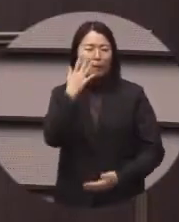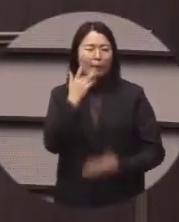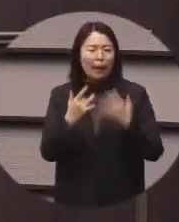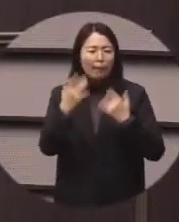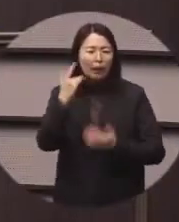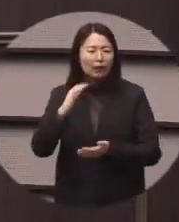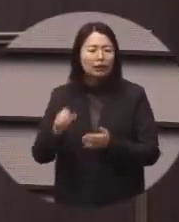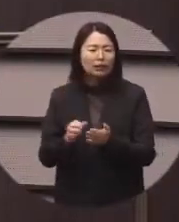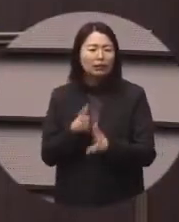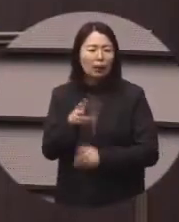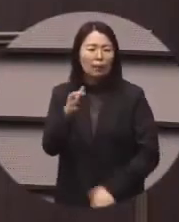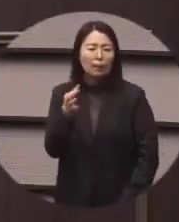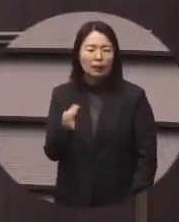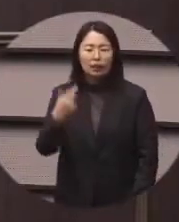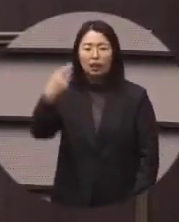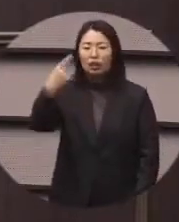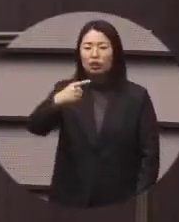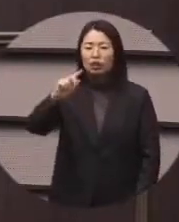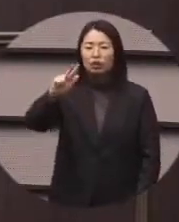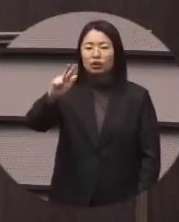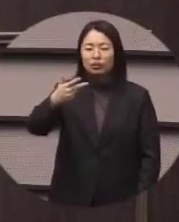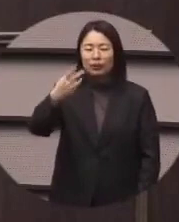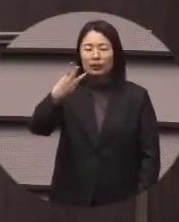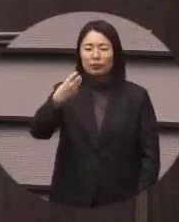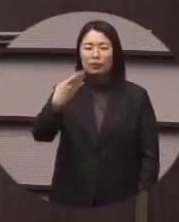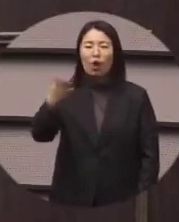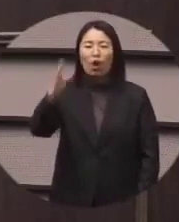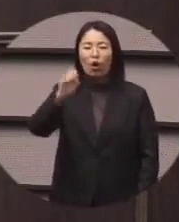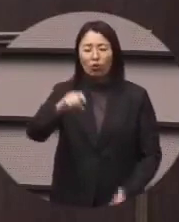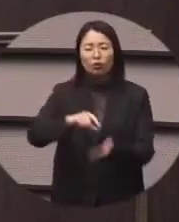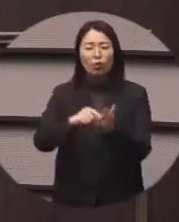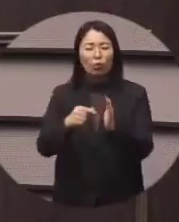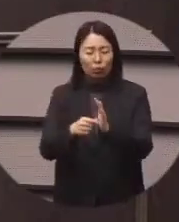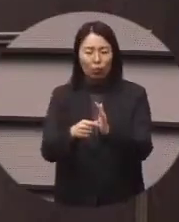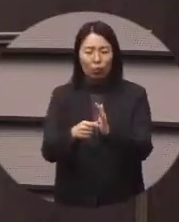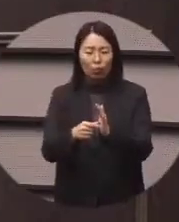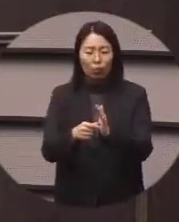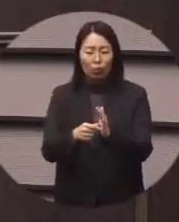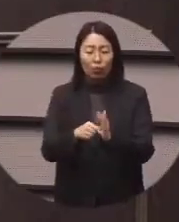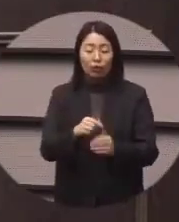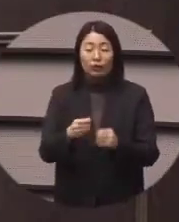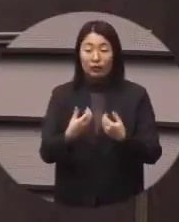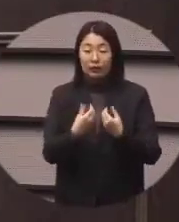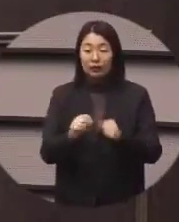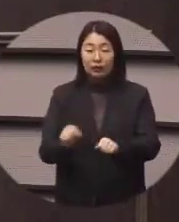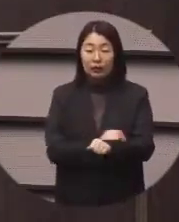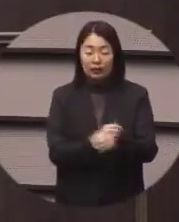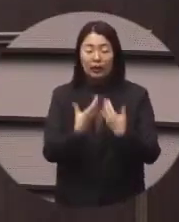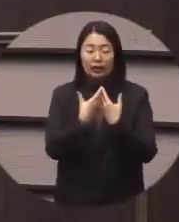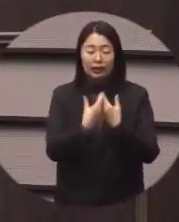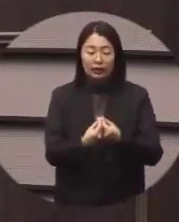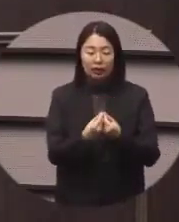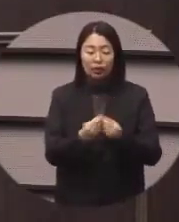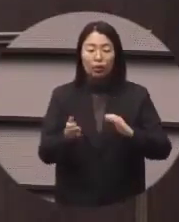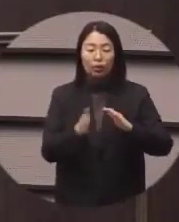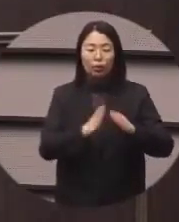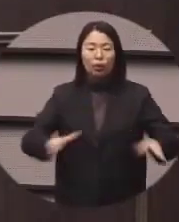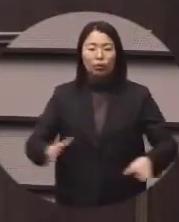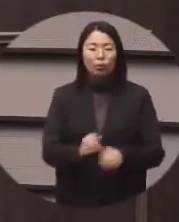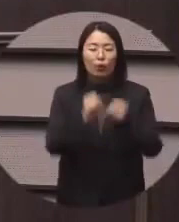사업비 1,730억 원 규모의 광주시 종업운동장 건립 사업까지